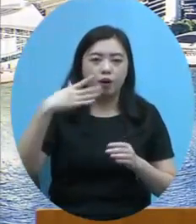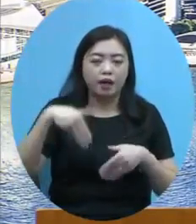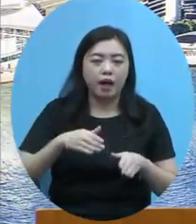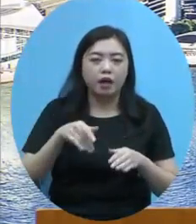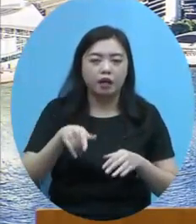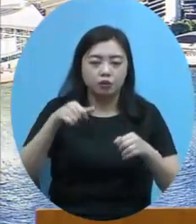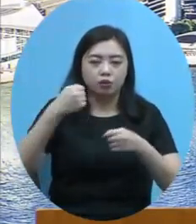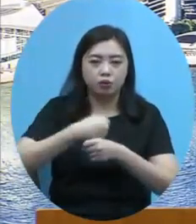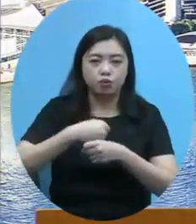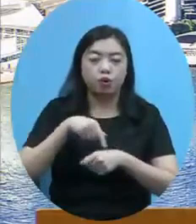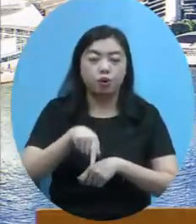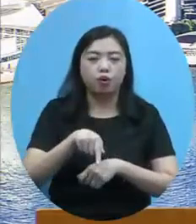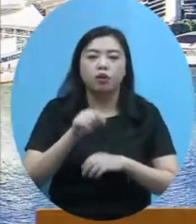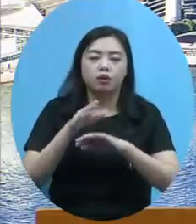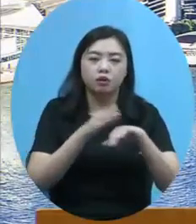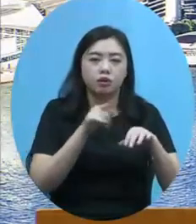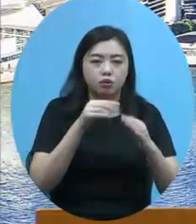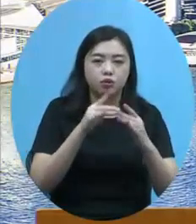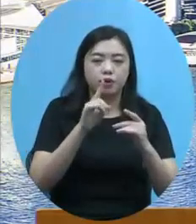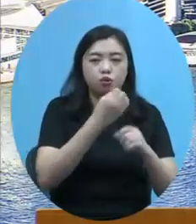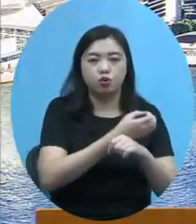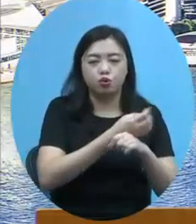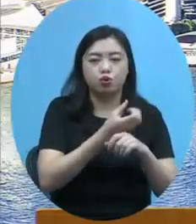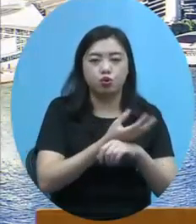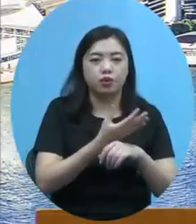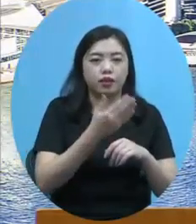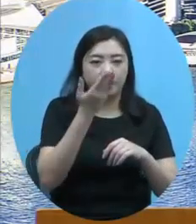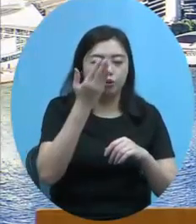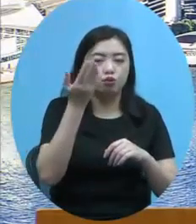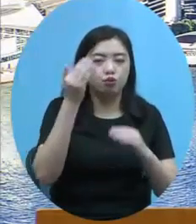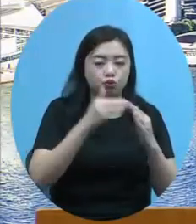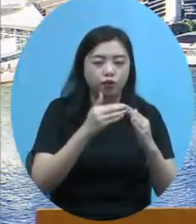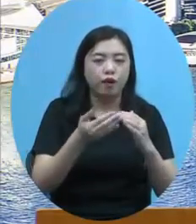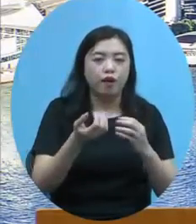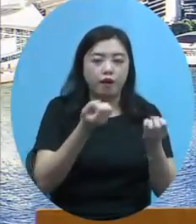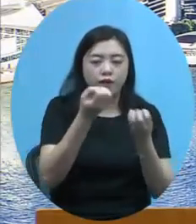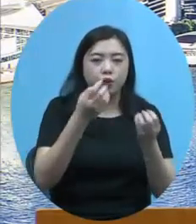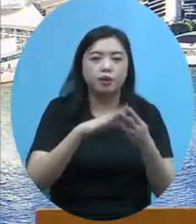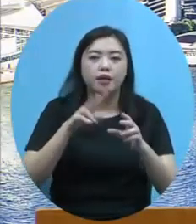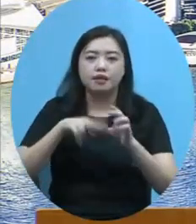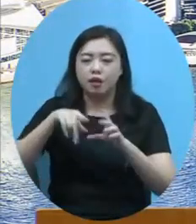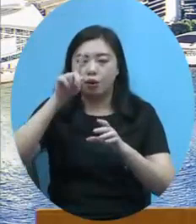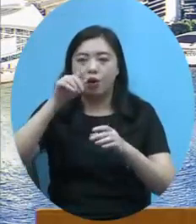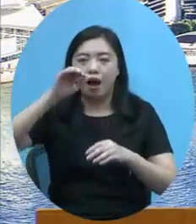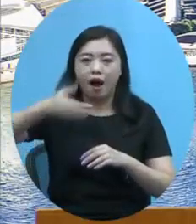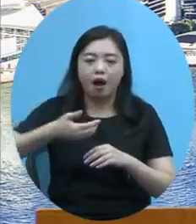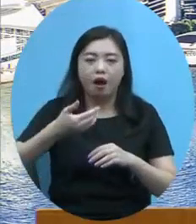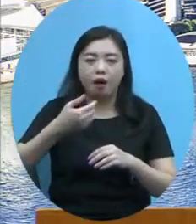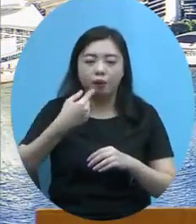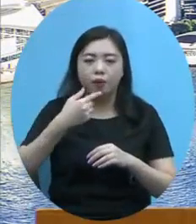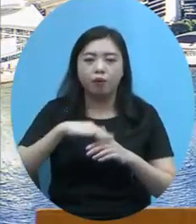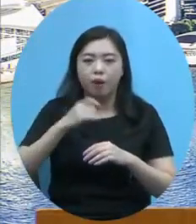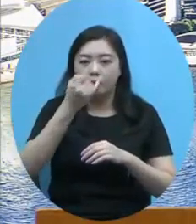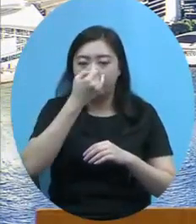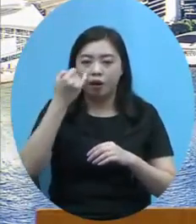哋分別係住喺荃灣荃景園、荃景花園、西貢坑口嘅孟公屋